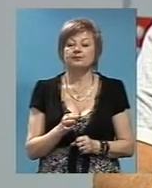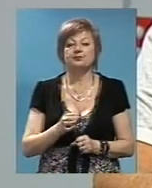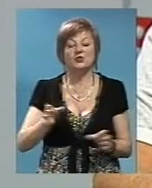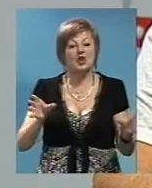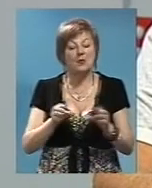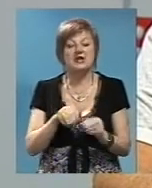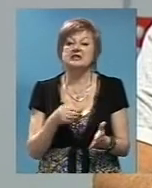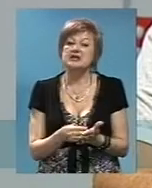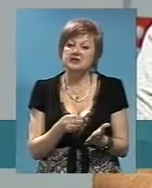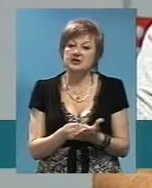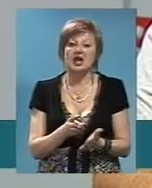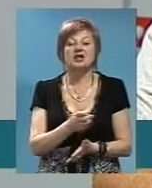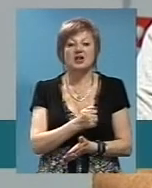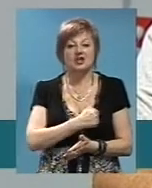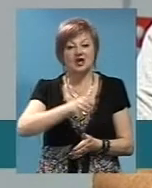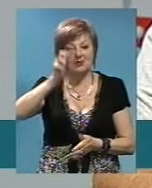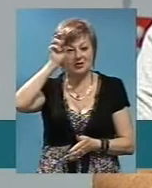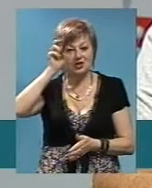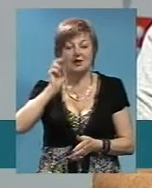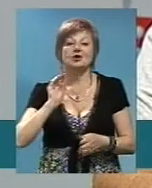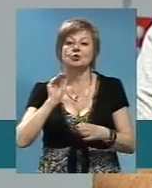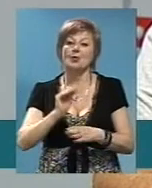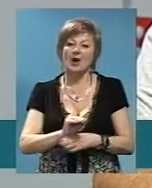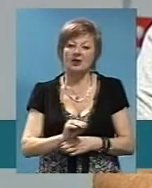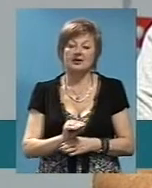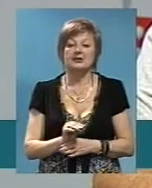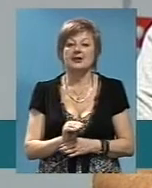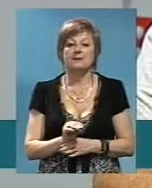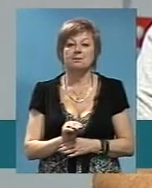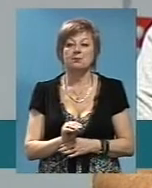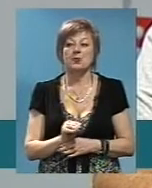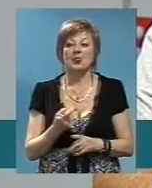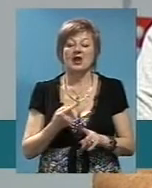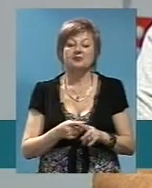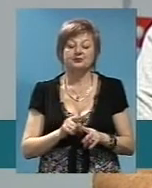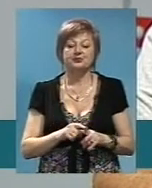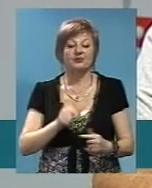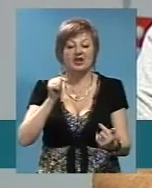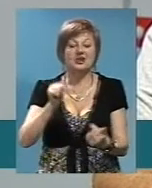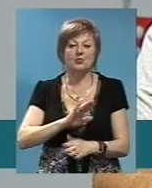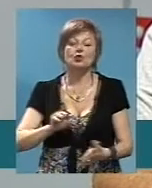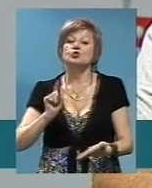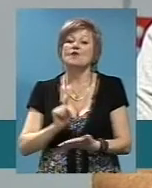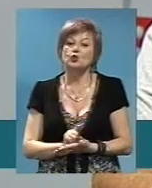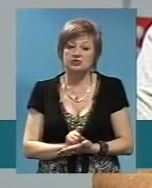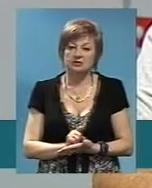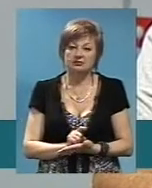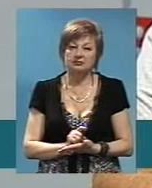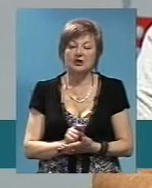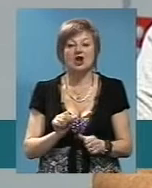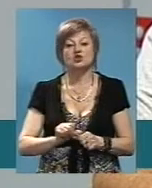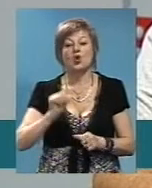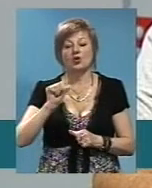разом з коштами, на жаль, держава додавала не при притаманні місцевому самоврядуванню функції,